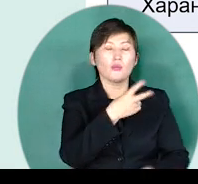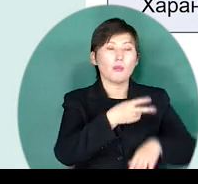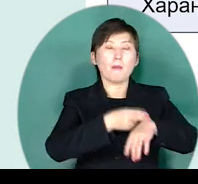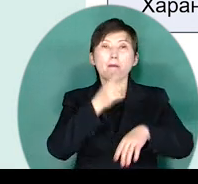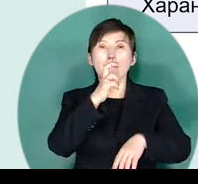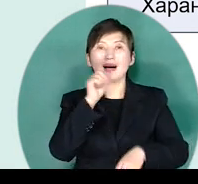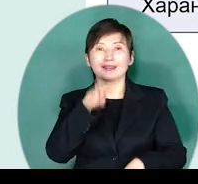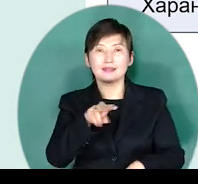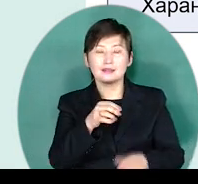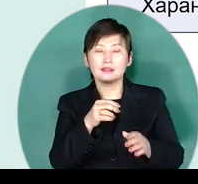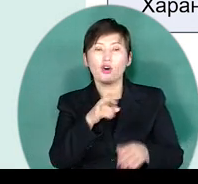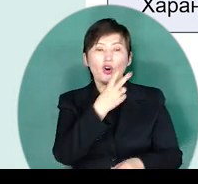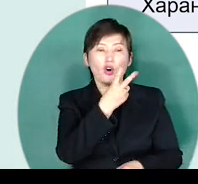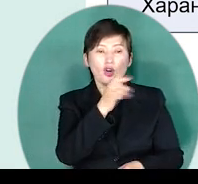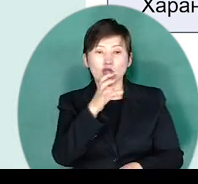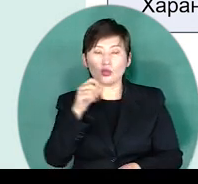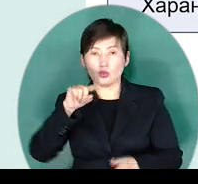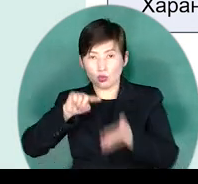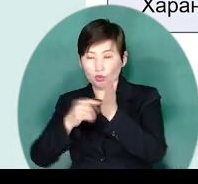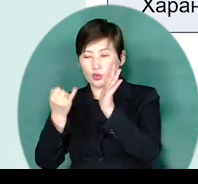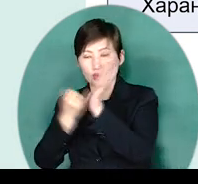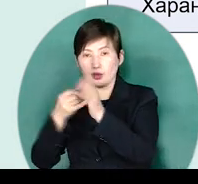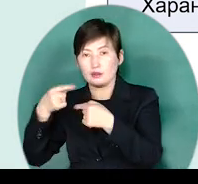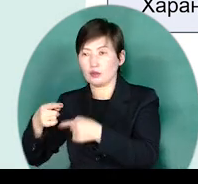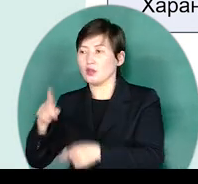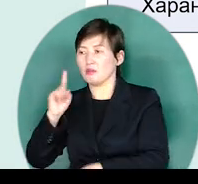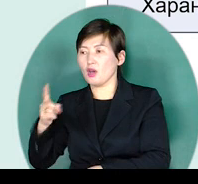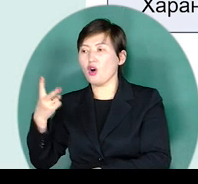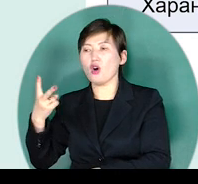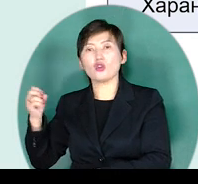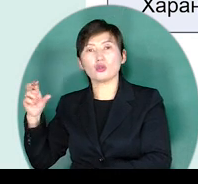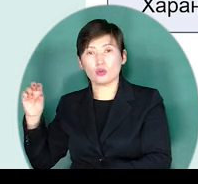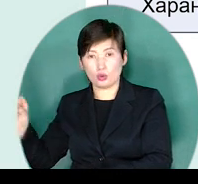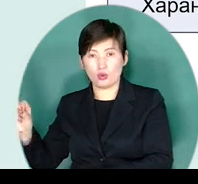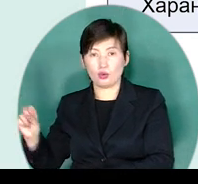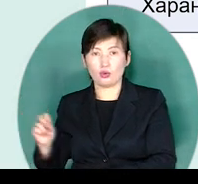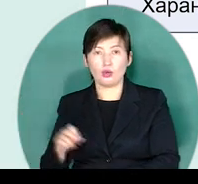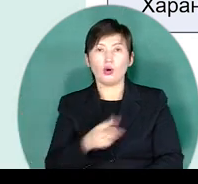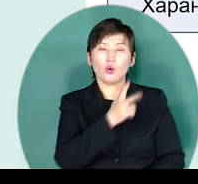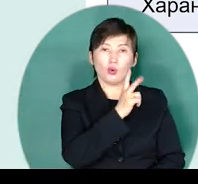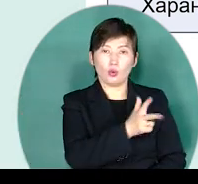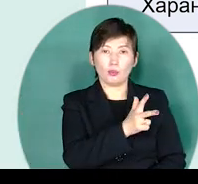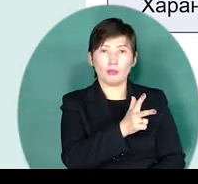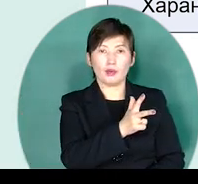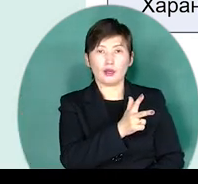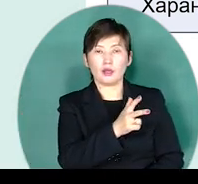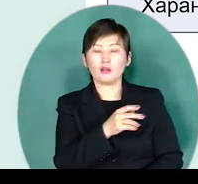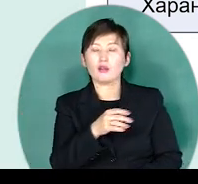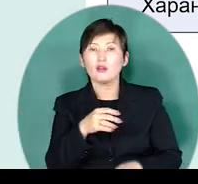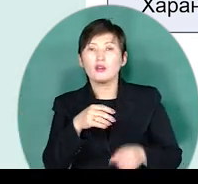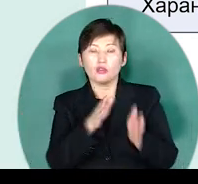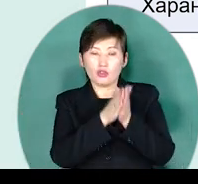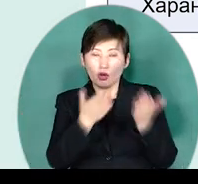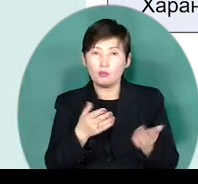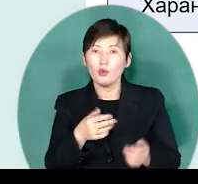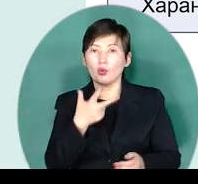төгрөг бол 6 ширхэг авбал хэд болох вэ? 1200. Тэгвэл 30000 төгрөгийн ном 1 ширхэг авахад нэг бүрөө